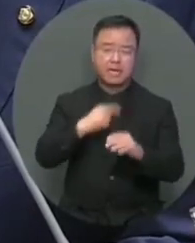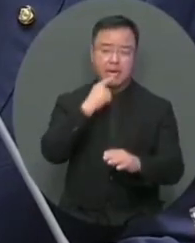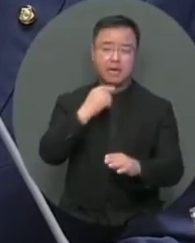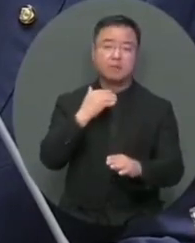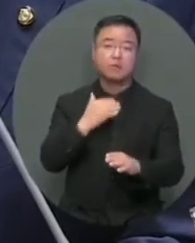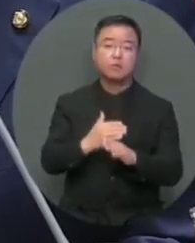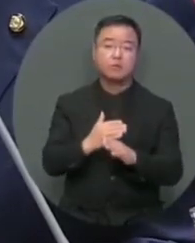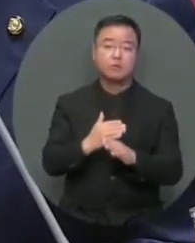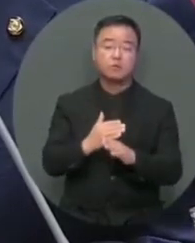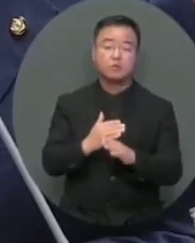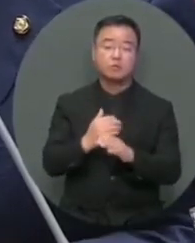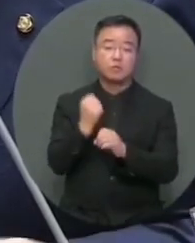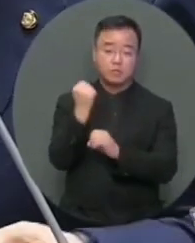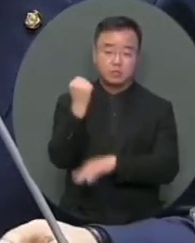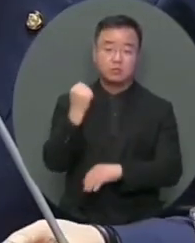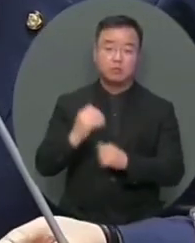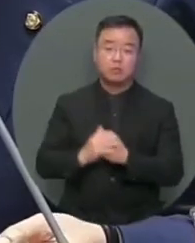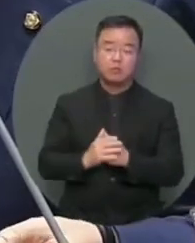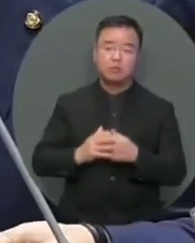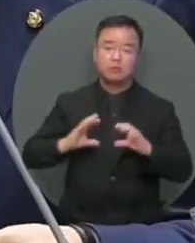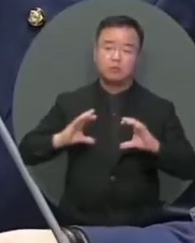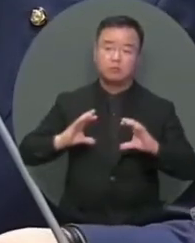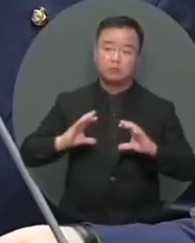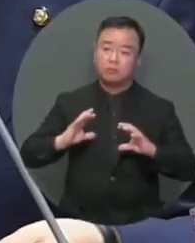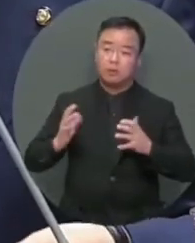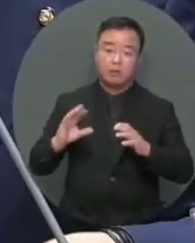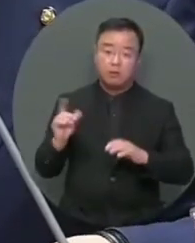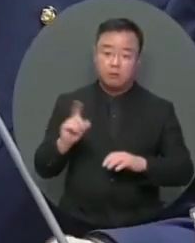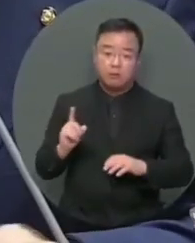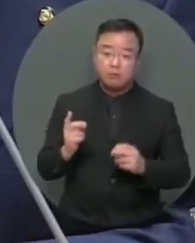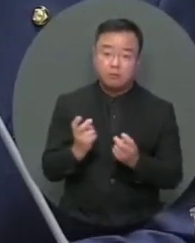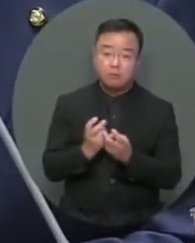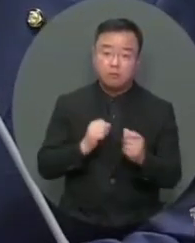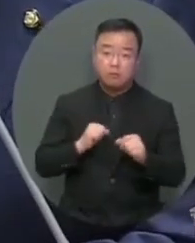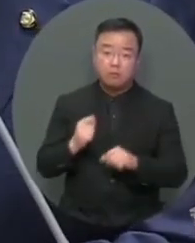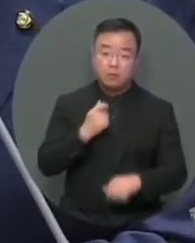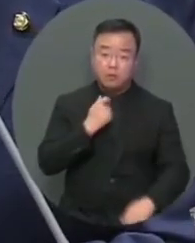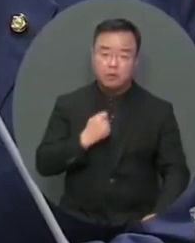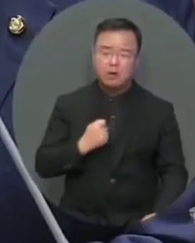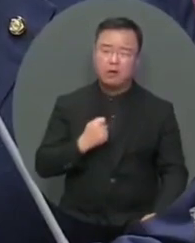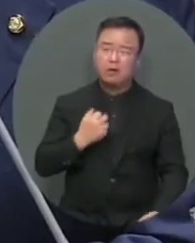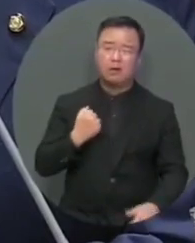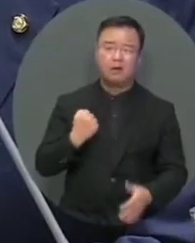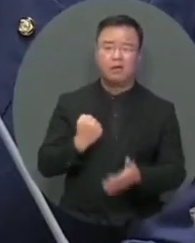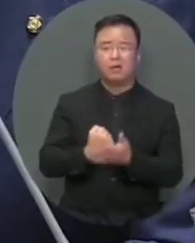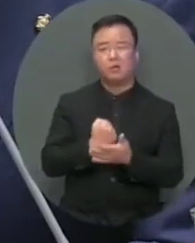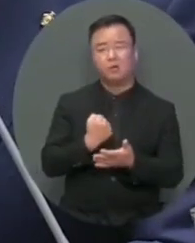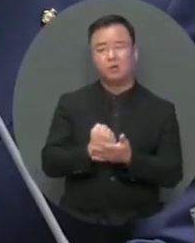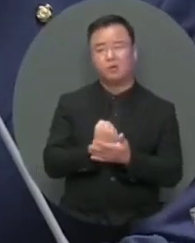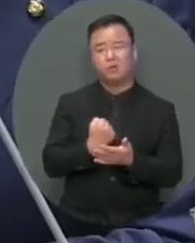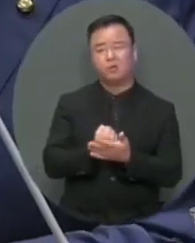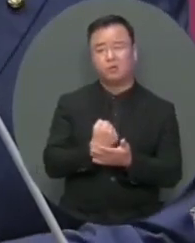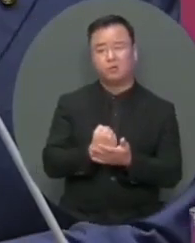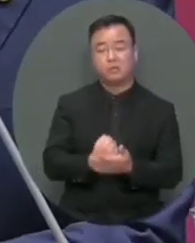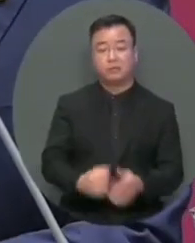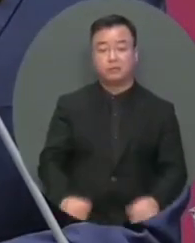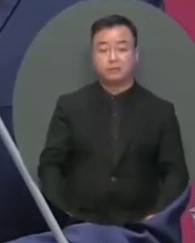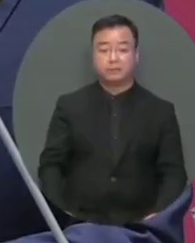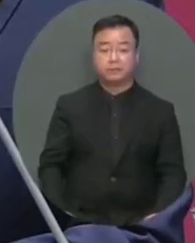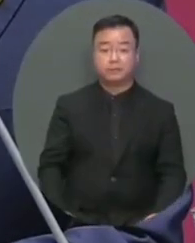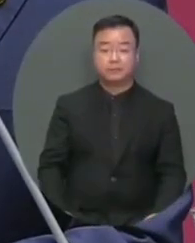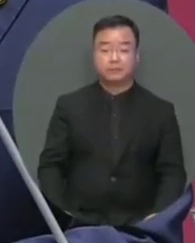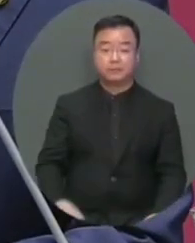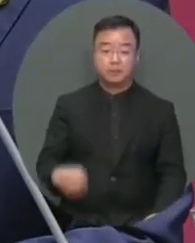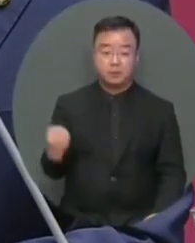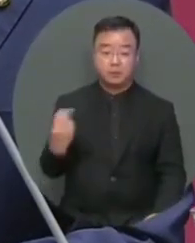않습니까? 도대체 나를 어떻게 하려고 이렇게 지금 하고 계신지 정말 안타깝다는 생각에 질의를 드렸고요.